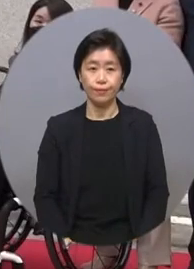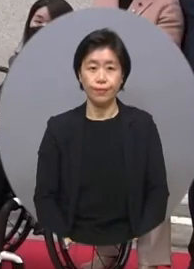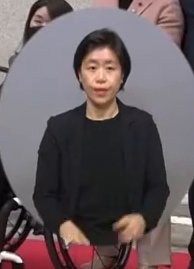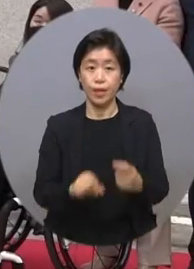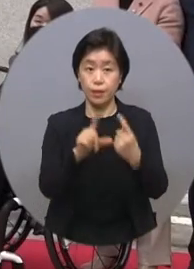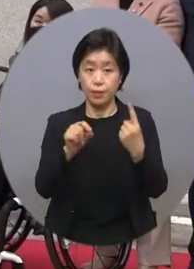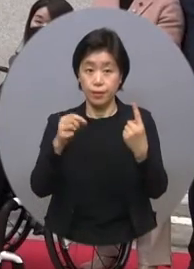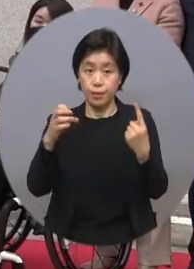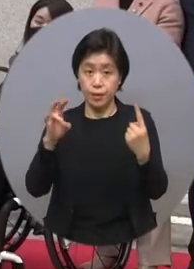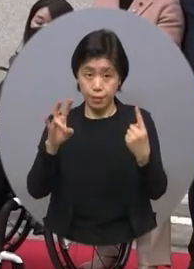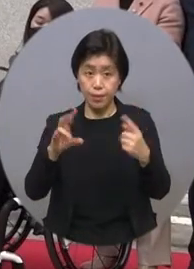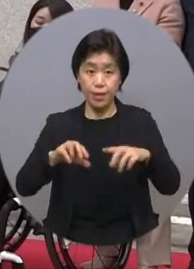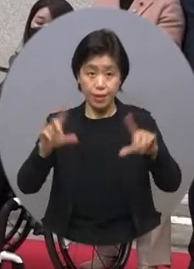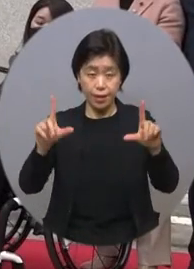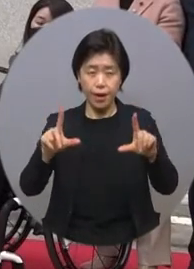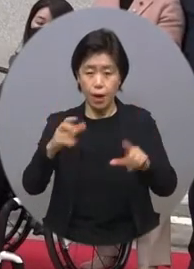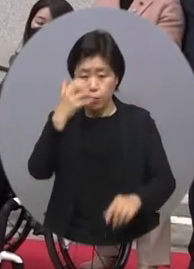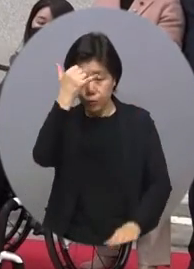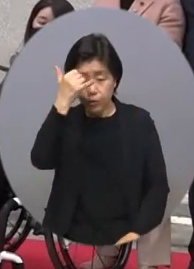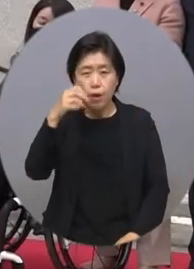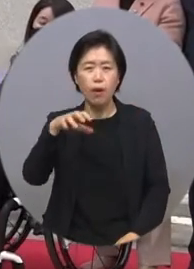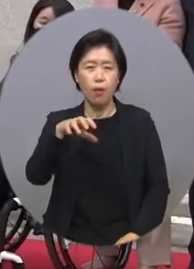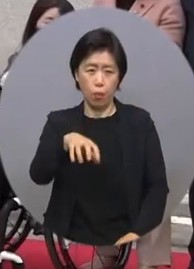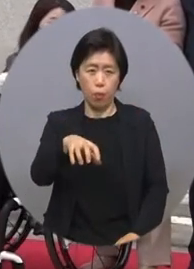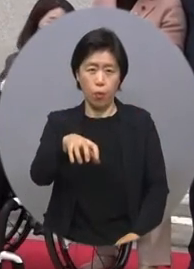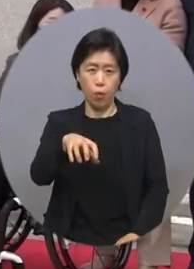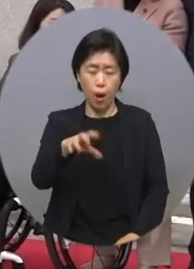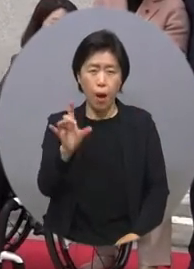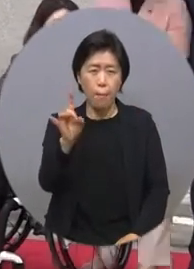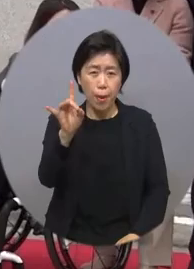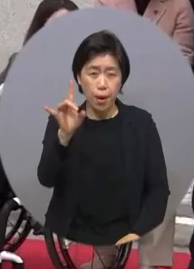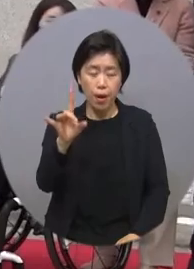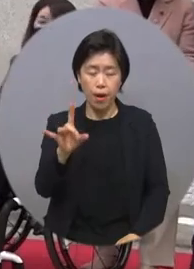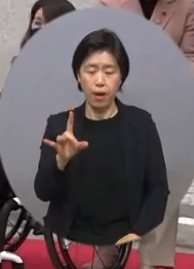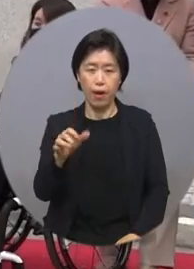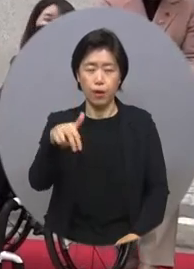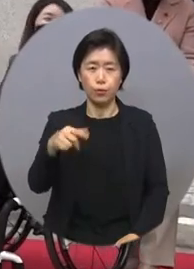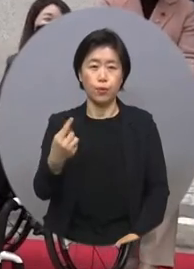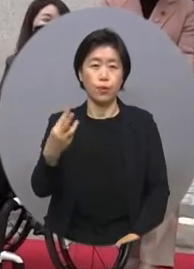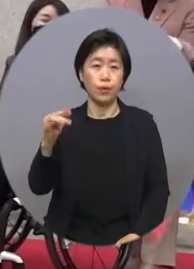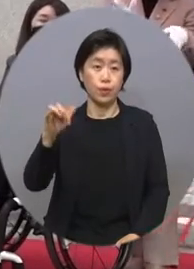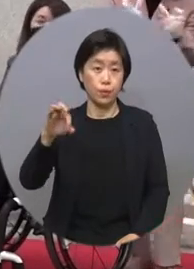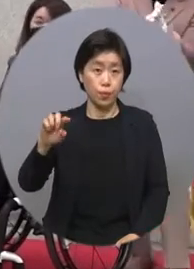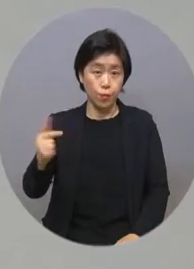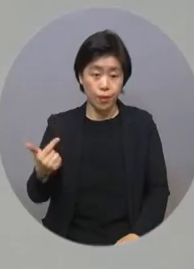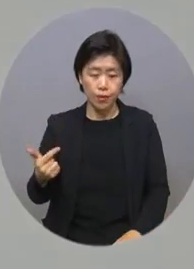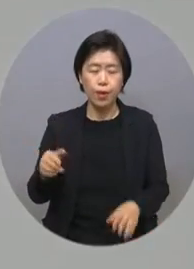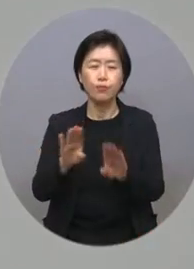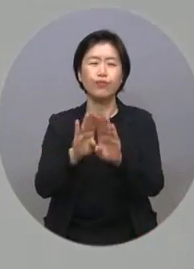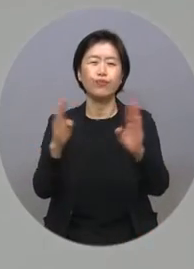24일 충청권 유일 공공산후조리원이 개원식과 함께 문을 열었습니다.